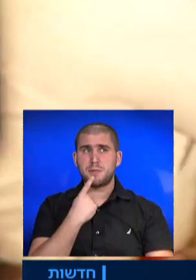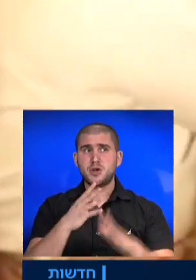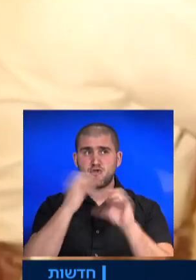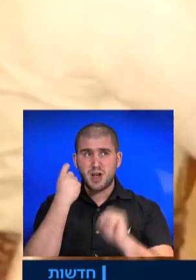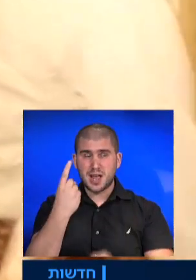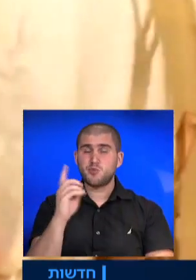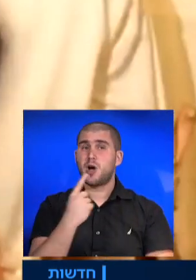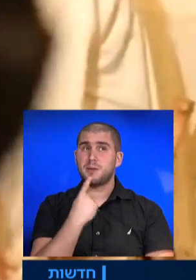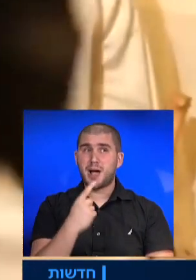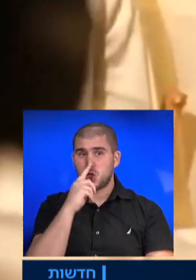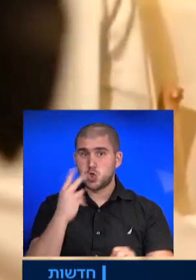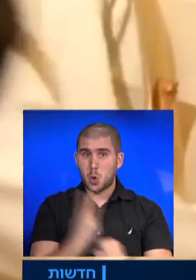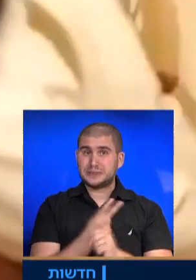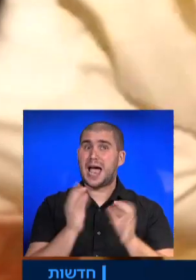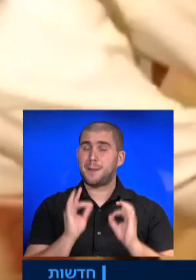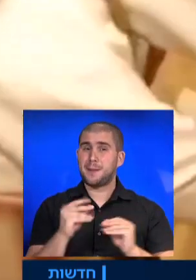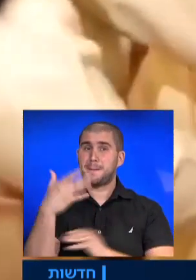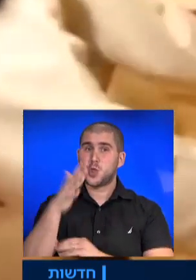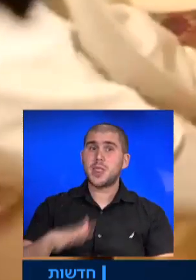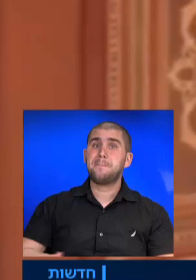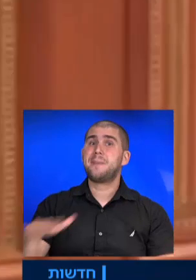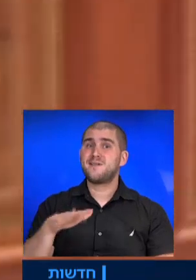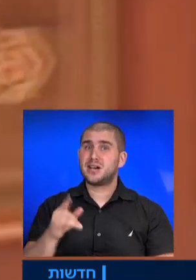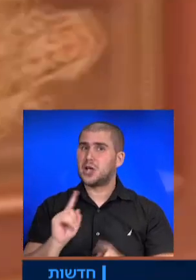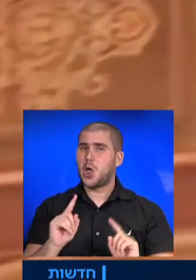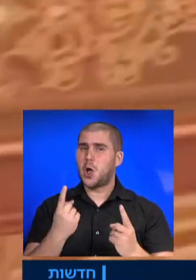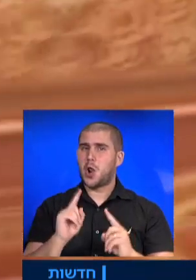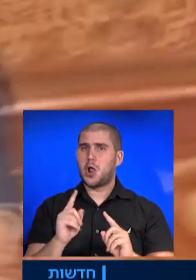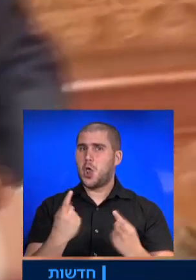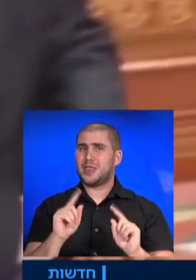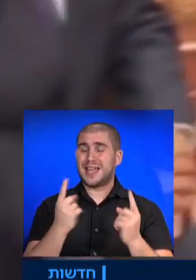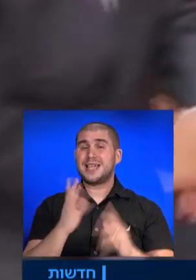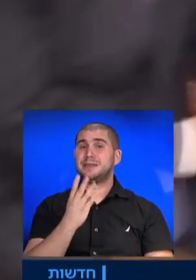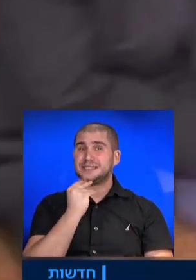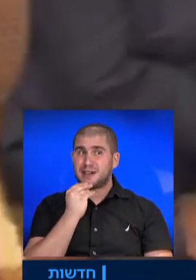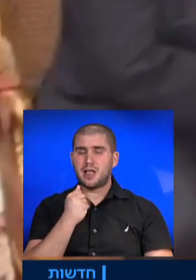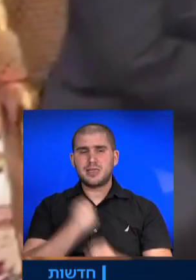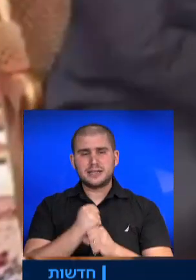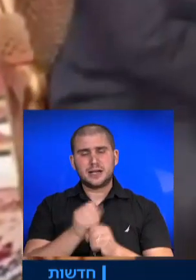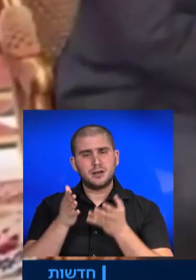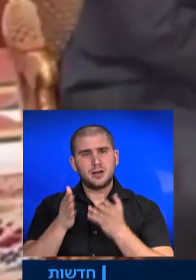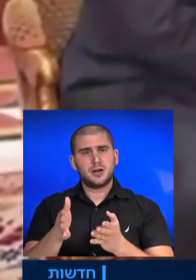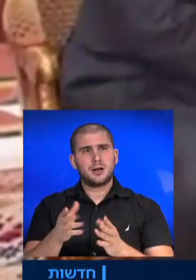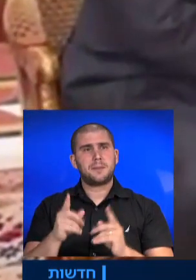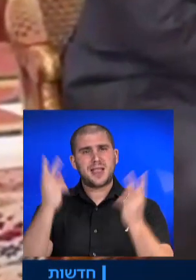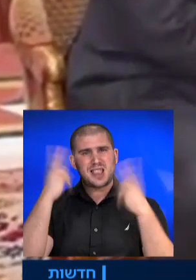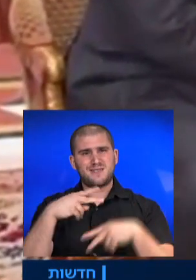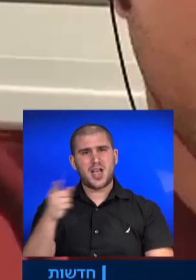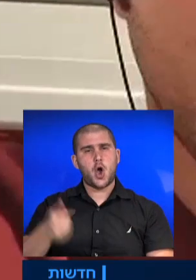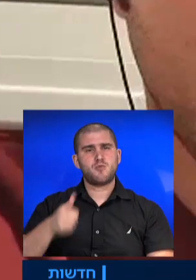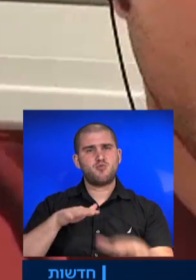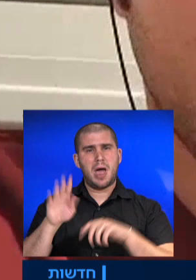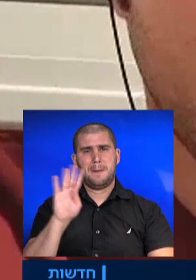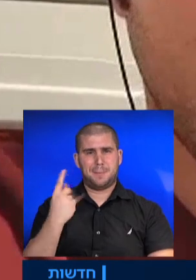נורמליזציה אמיתית עם מדינות המפרץ לא באה בחשבון אם ישראל תלך בנתיב שמתווה הימין וראש הממשלה נתניהו